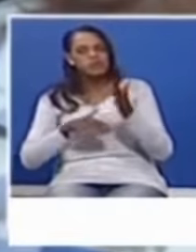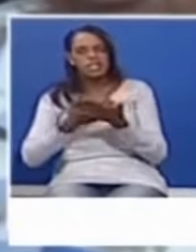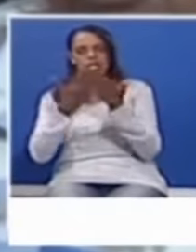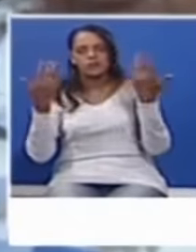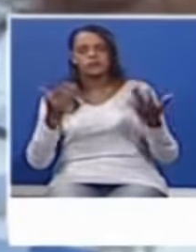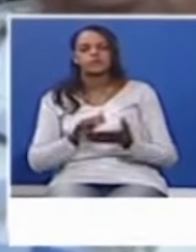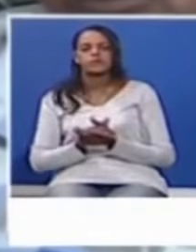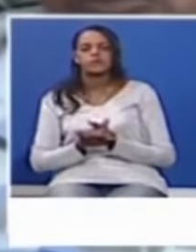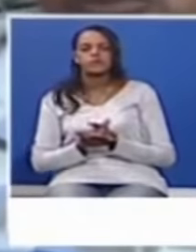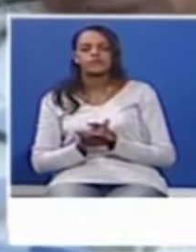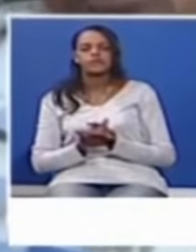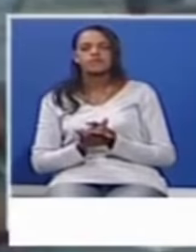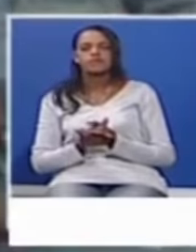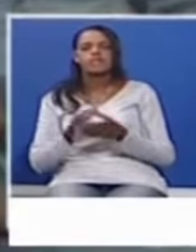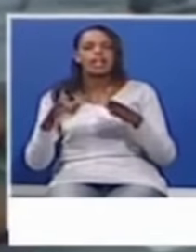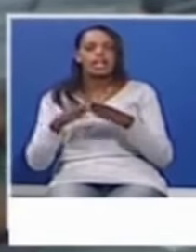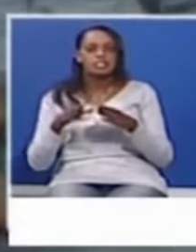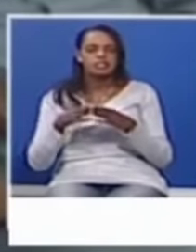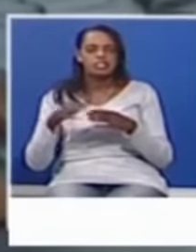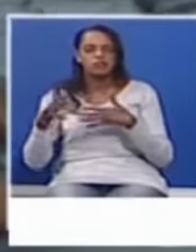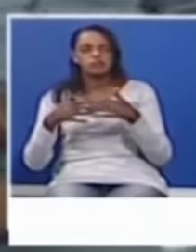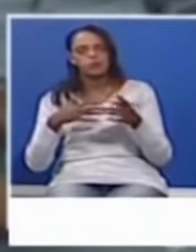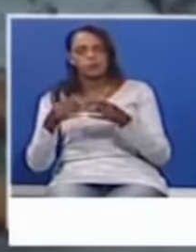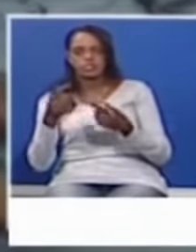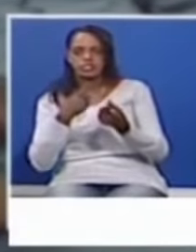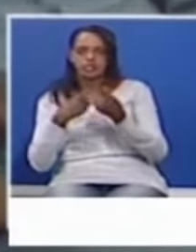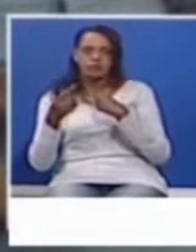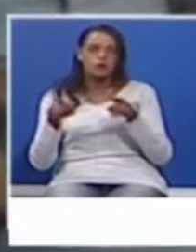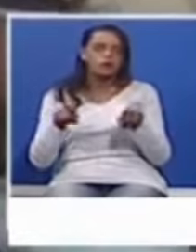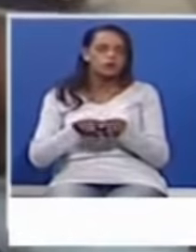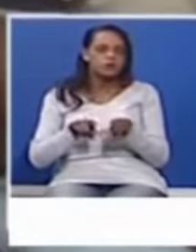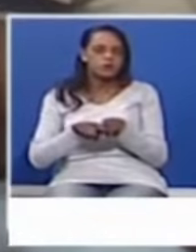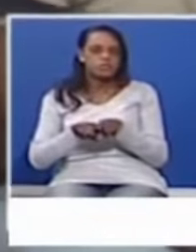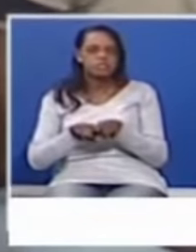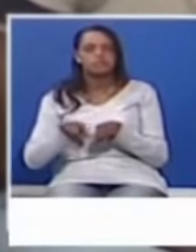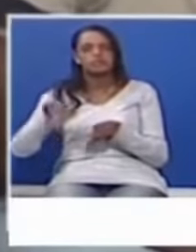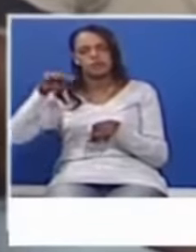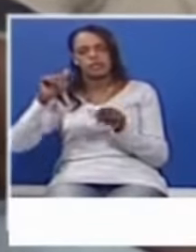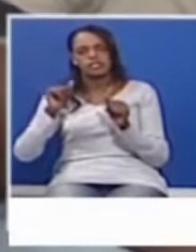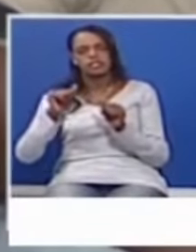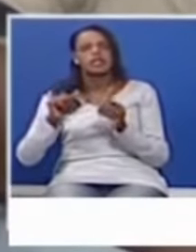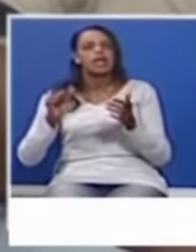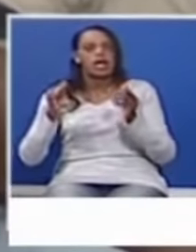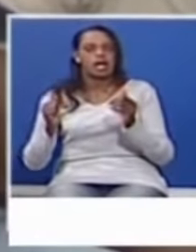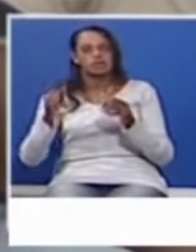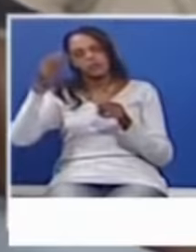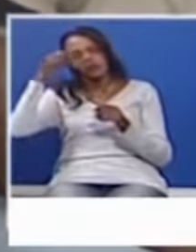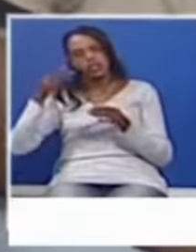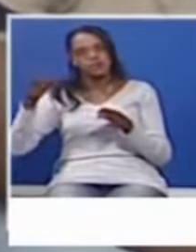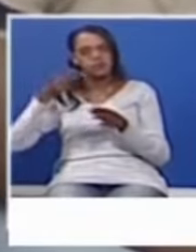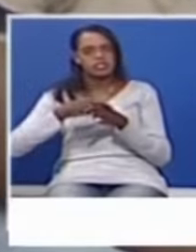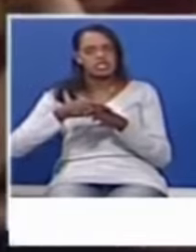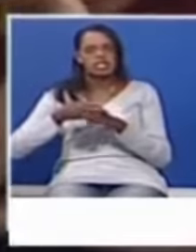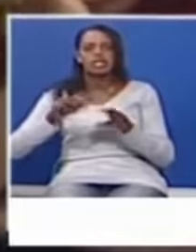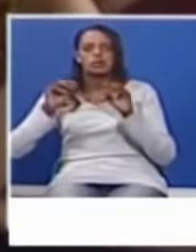ابريم اخيرين يتات اب زكايد وزته قوني قوني معبايت ساتافنت بقعد تمهارون محيال